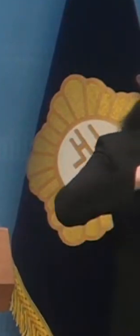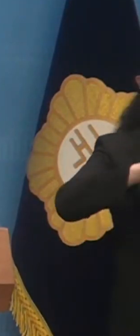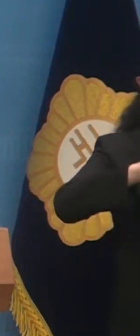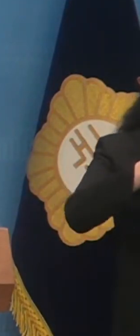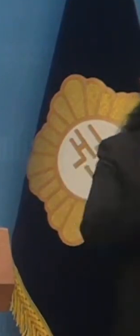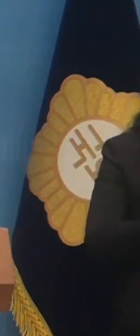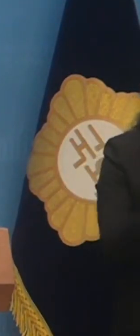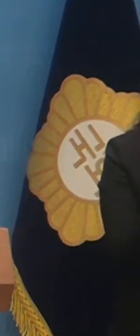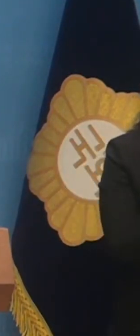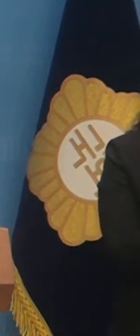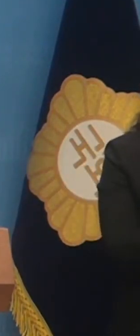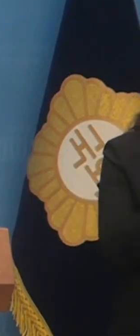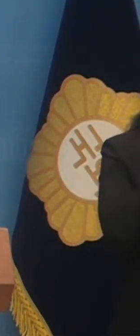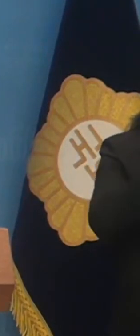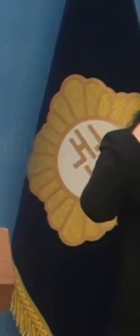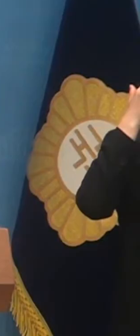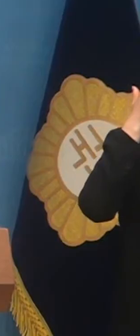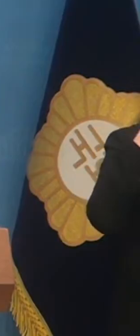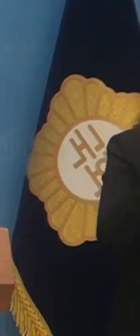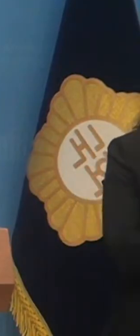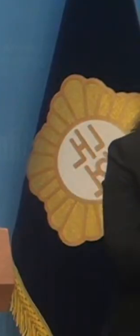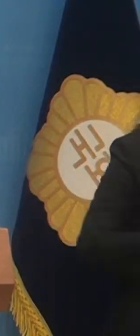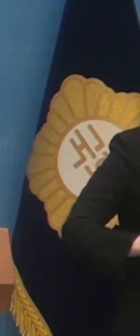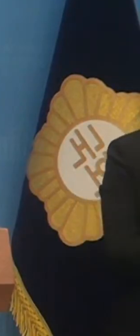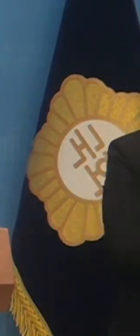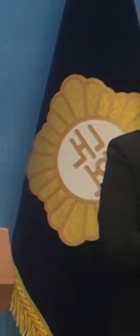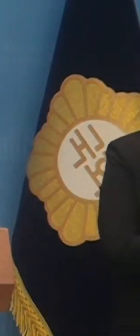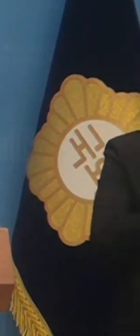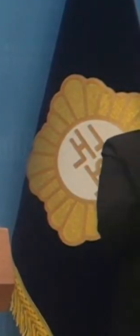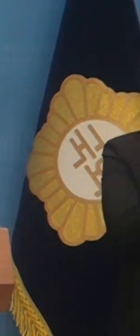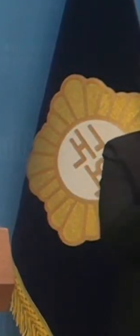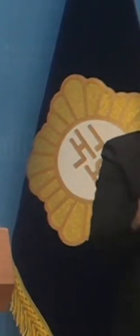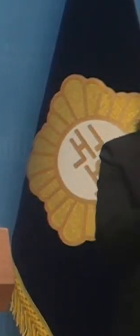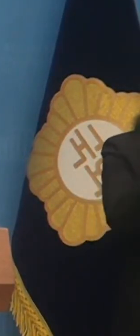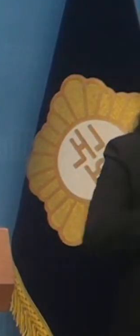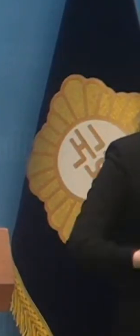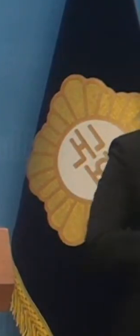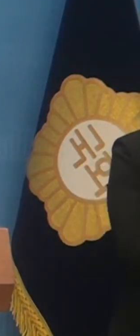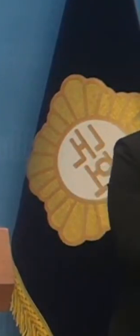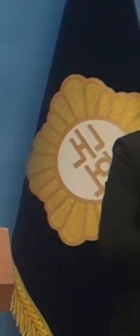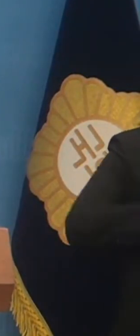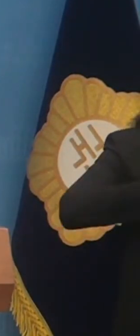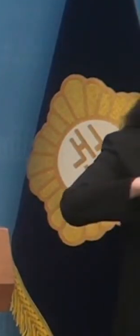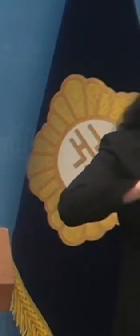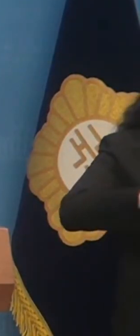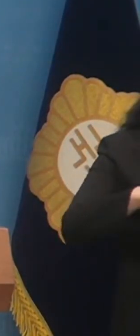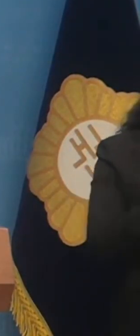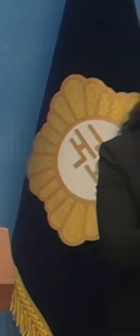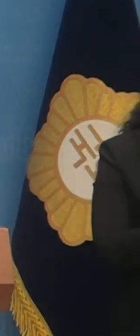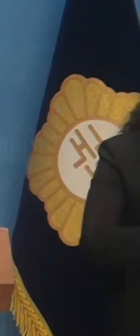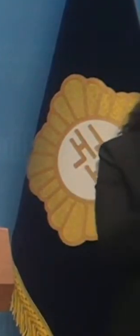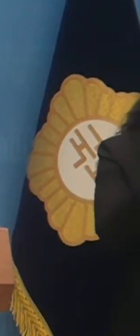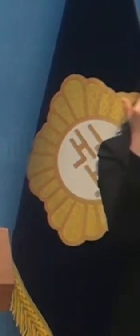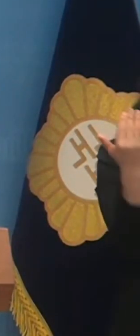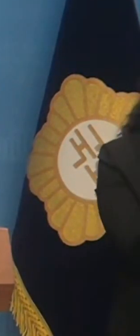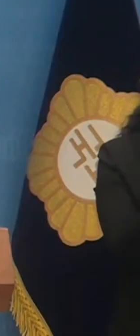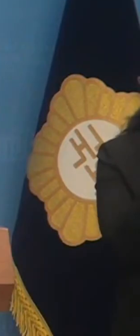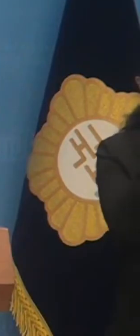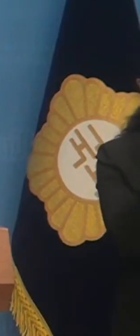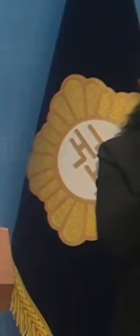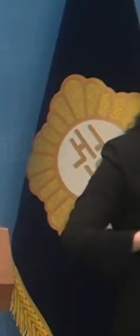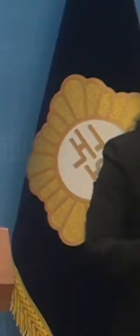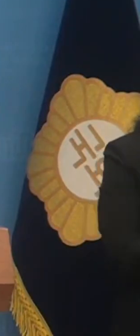주권국가의 최후의 보루입니다. 농민의 삶을 지키는 정치로 국민 모두의 생명을